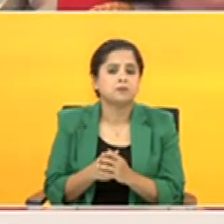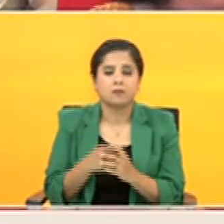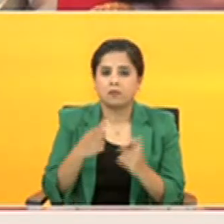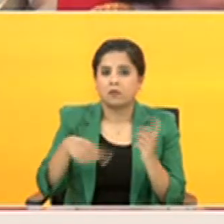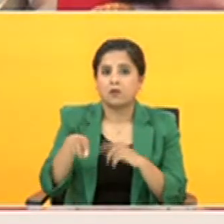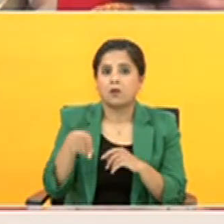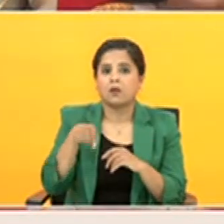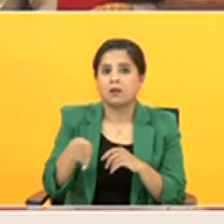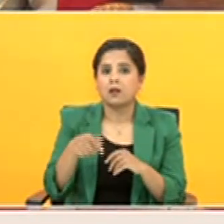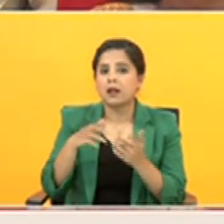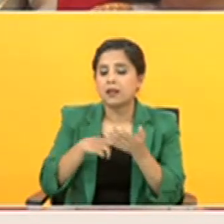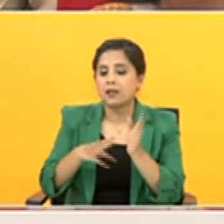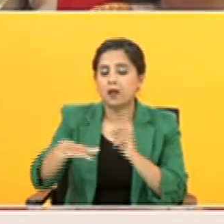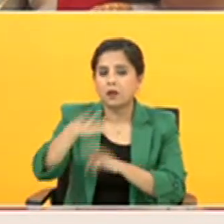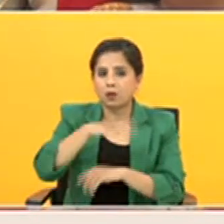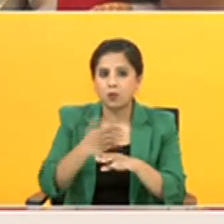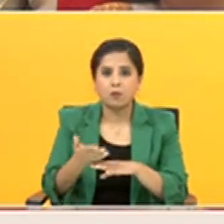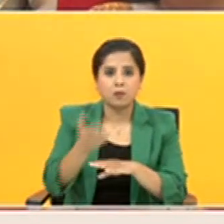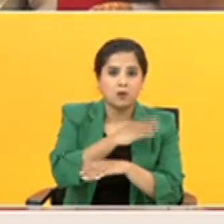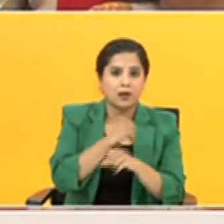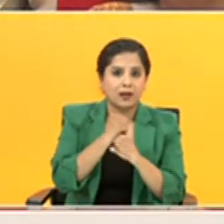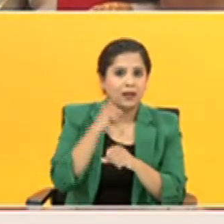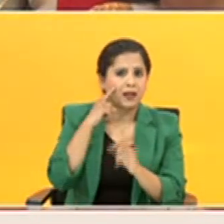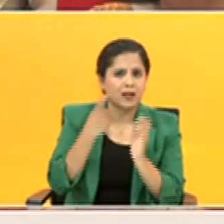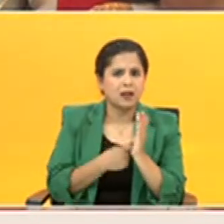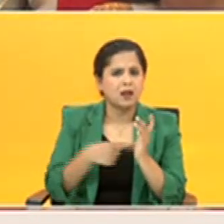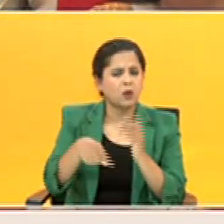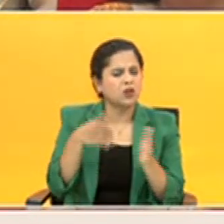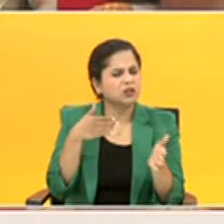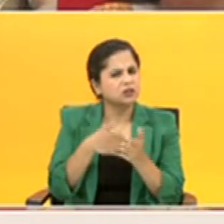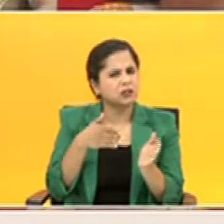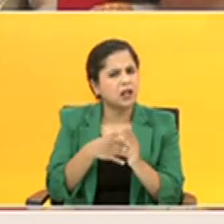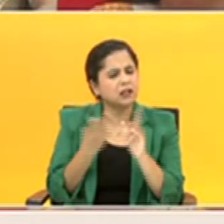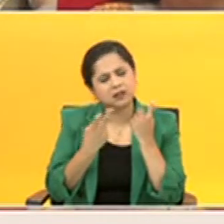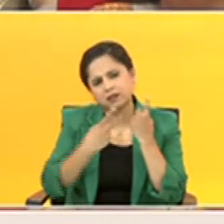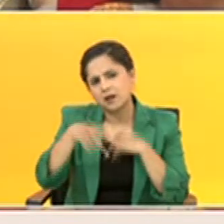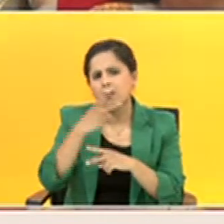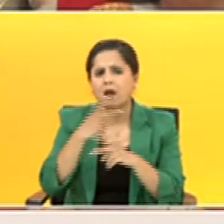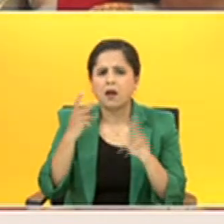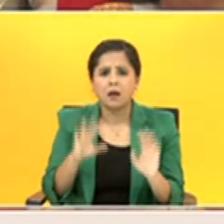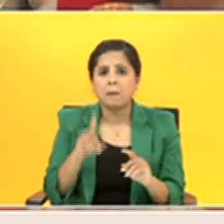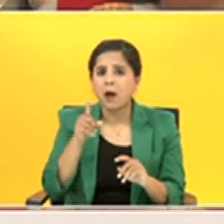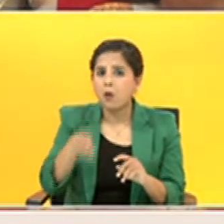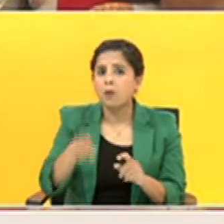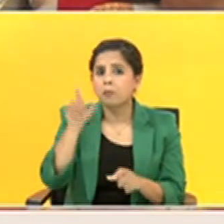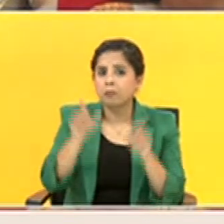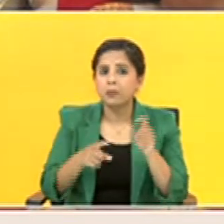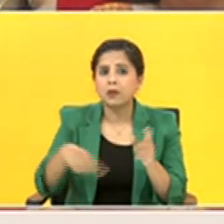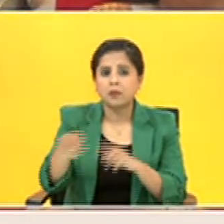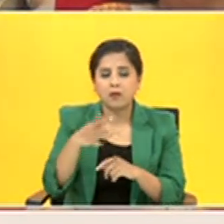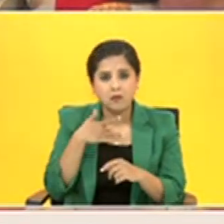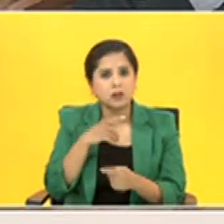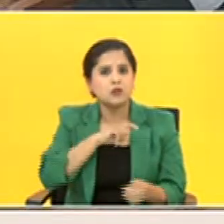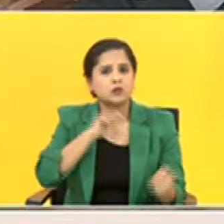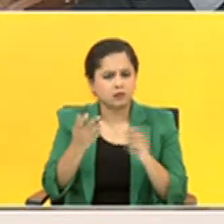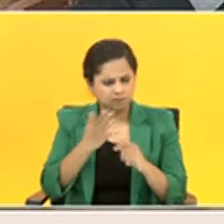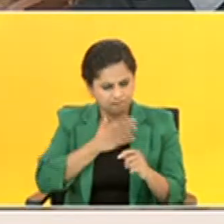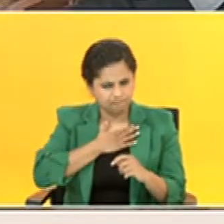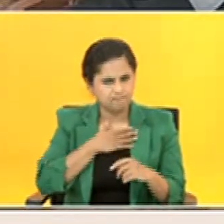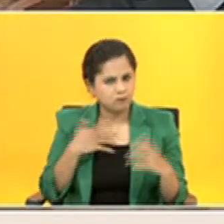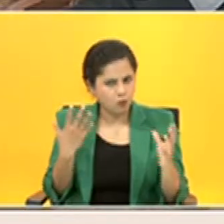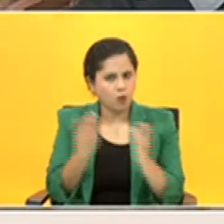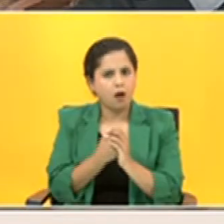पहले गीर में हालात बहुत चैलेंजिंग थे, लेकिन वहां के लोगों ने मिलकर बदलाव लाने का बीड़ा